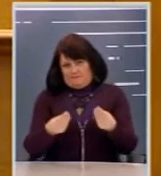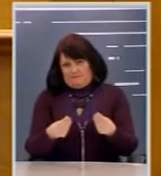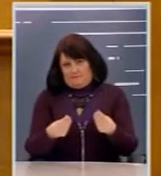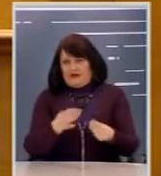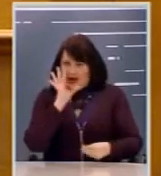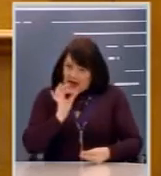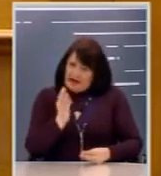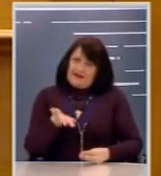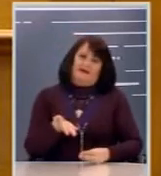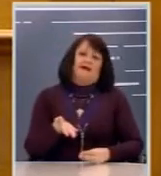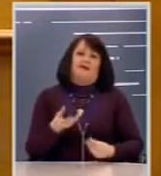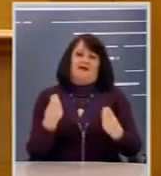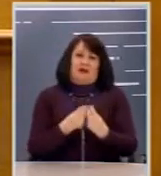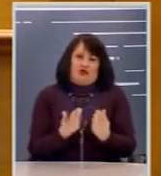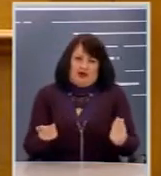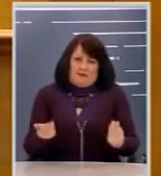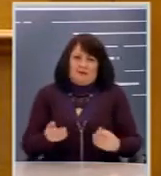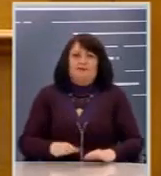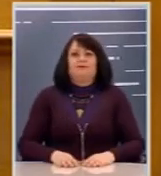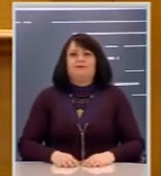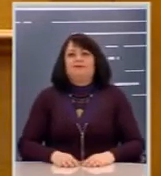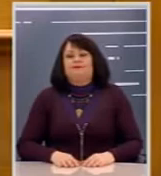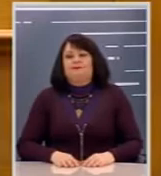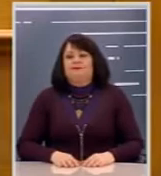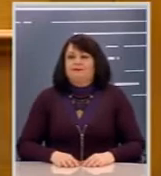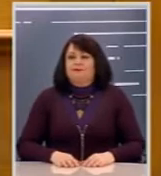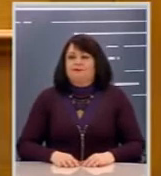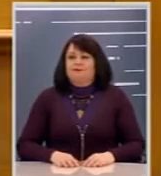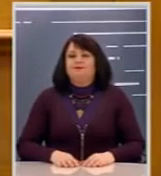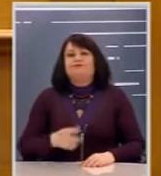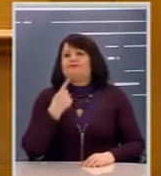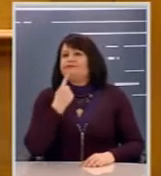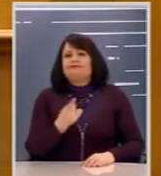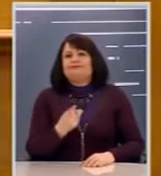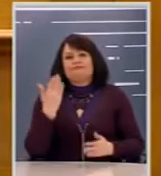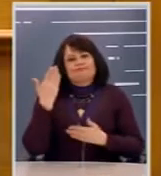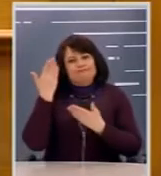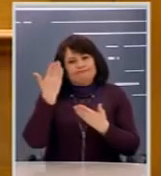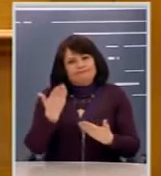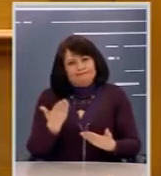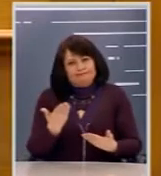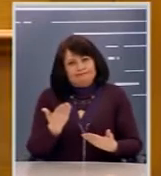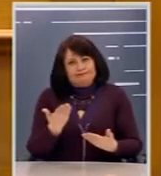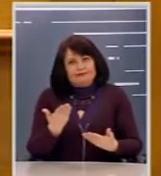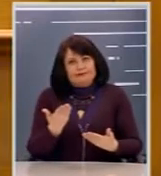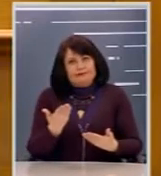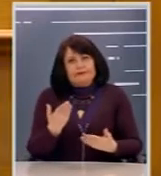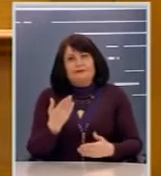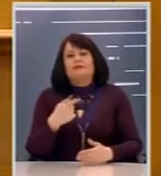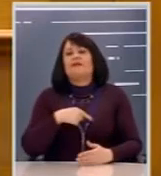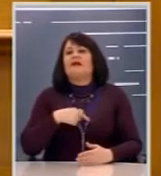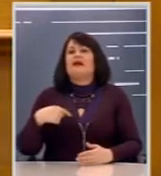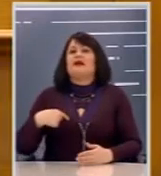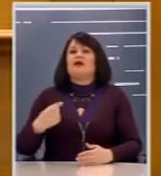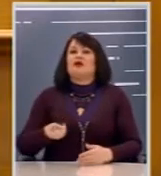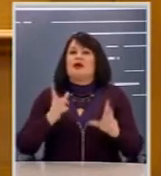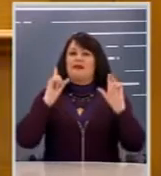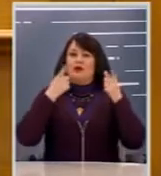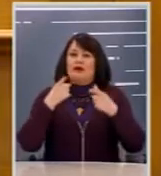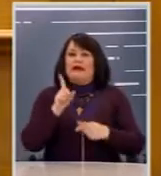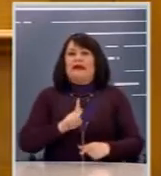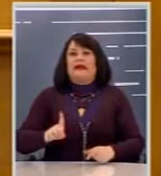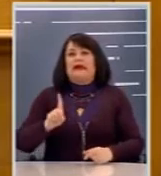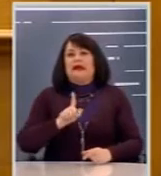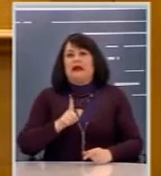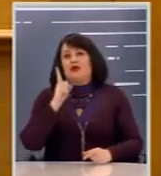αλήθεια. Και να τελειώσω αφιερώνοντας κάτι στον αρχηγό της αξιωματικής αντιπολίτευσης.